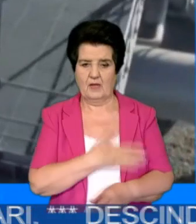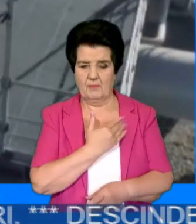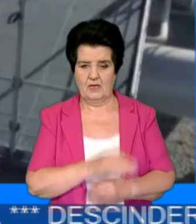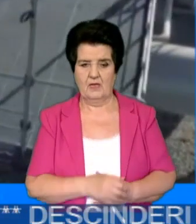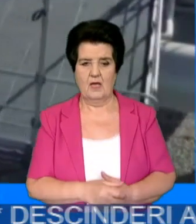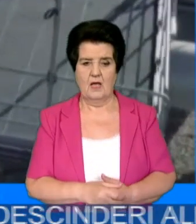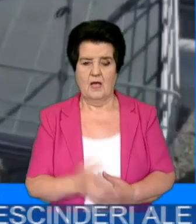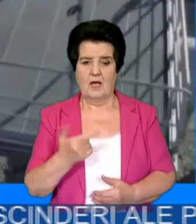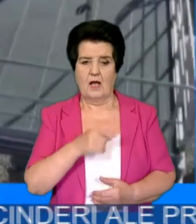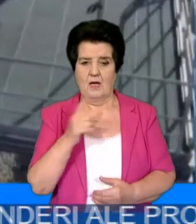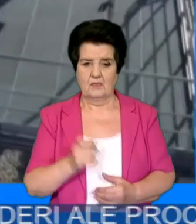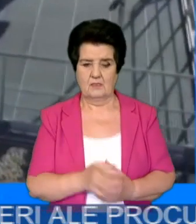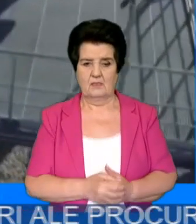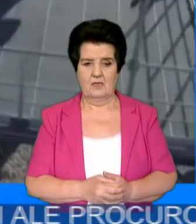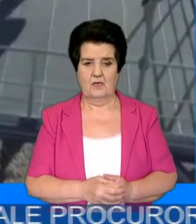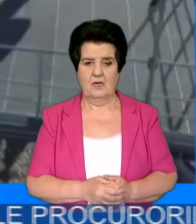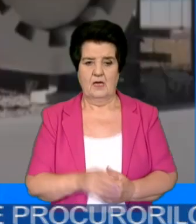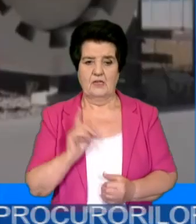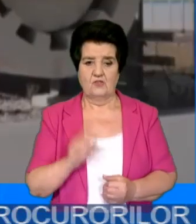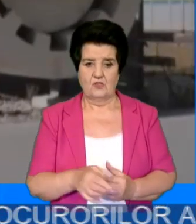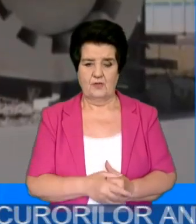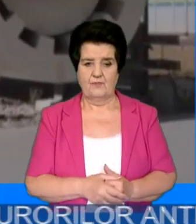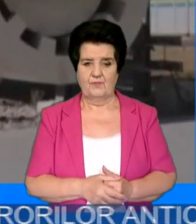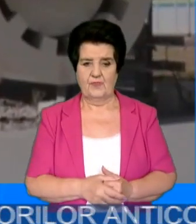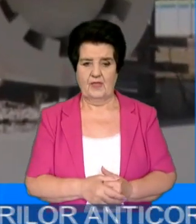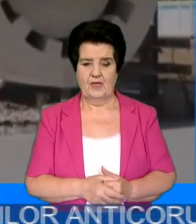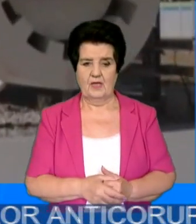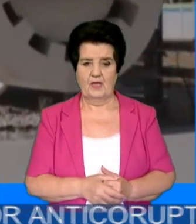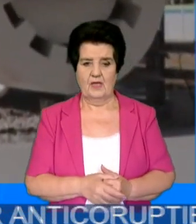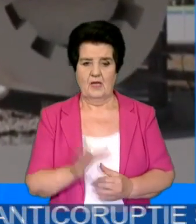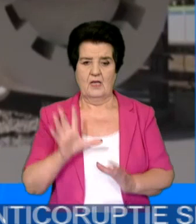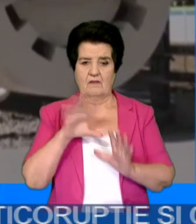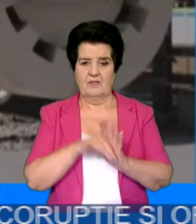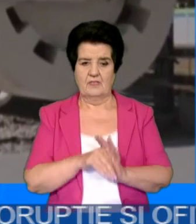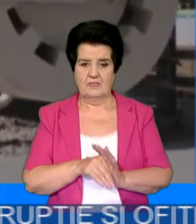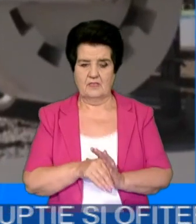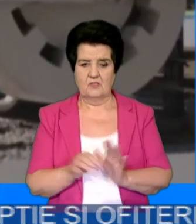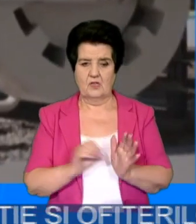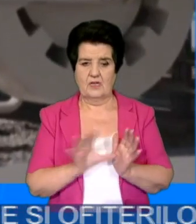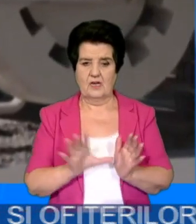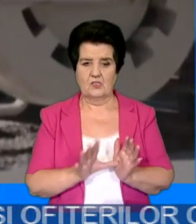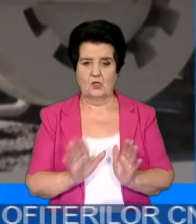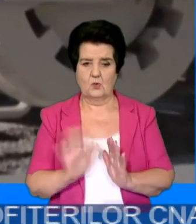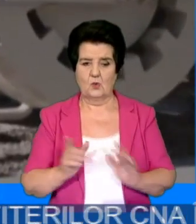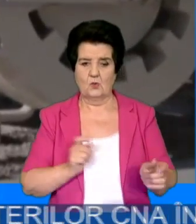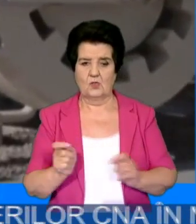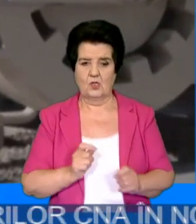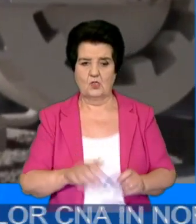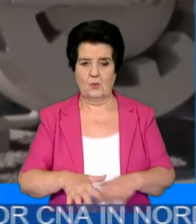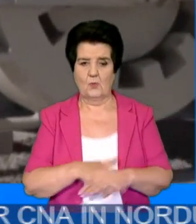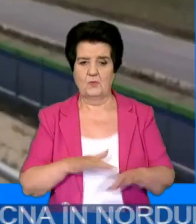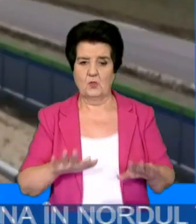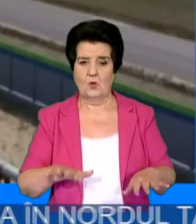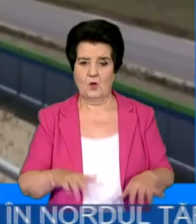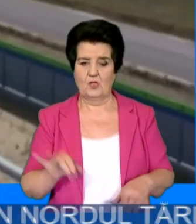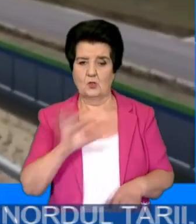de gaze, ceea ce ține de subvenționarea investițiilor în eficiență energetică, nu doar la autoritățile publice locale, dar